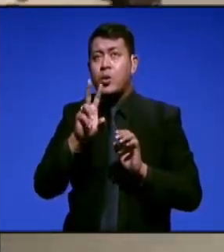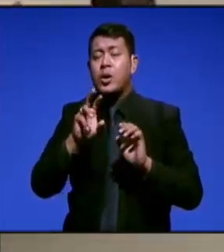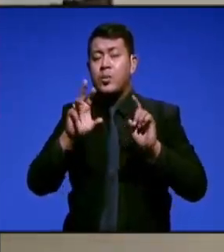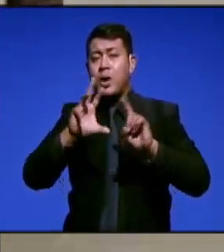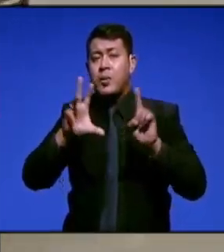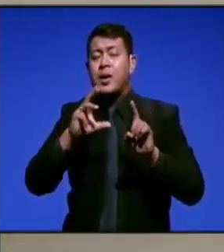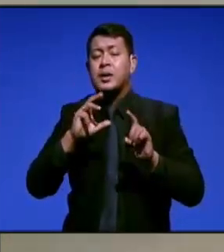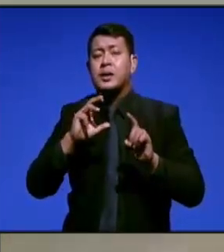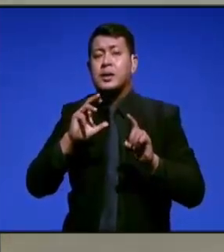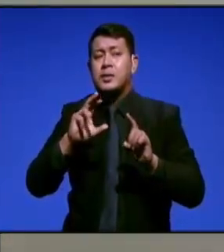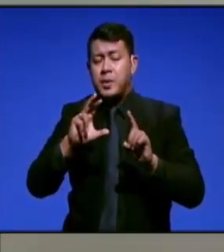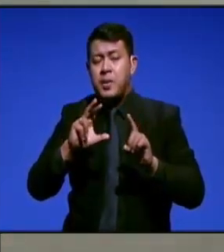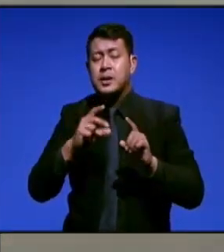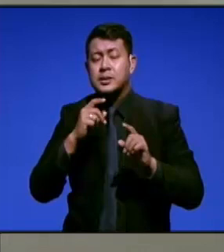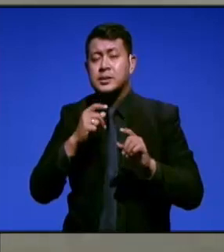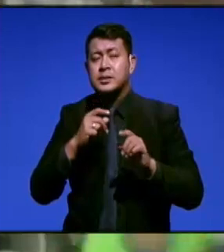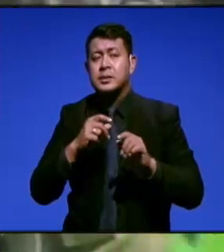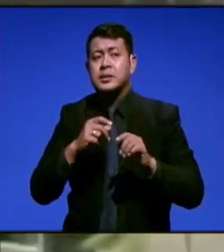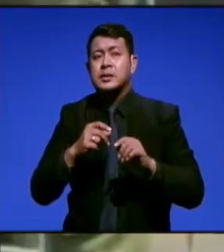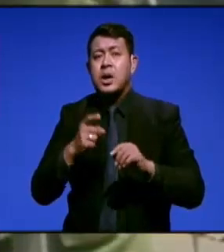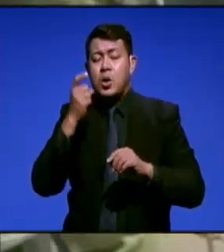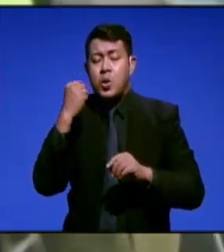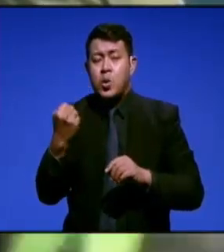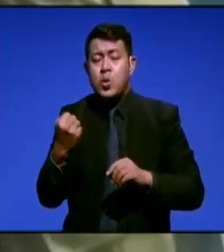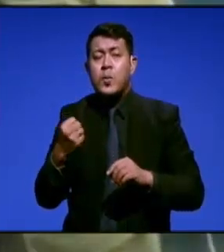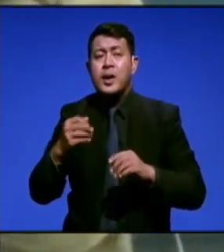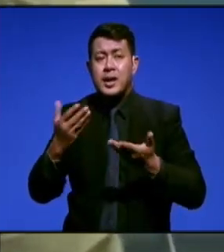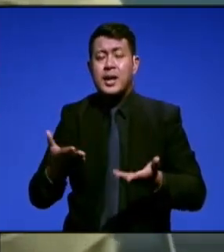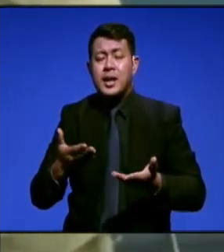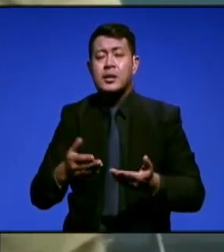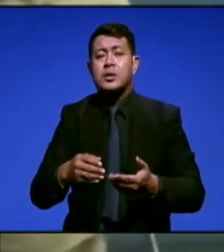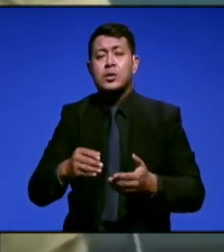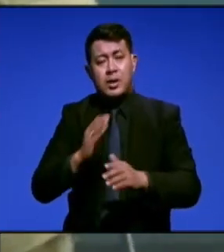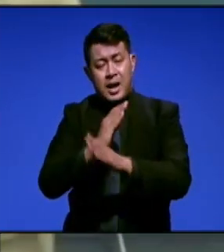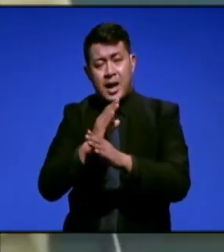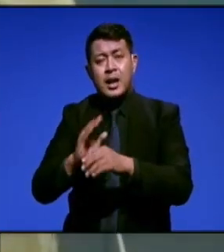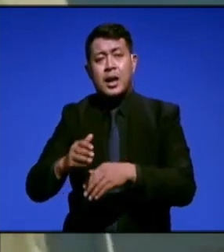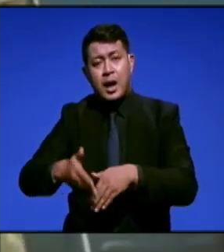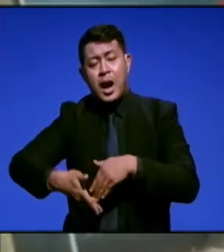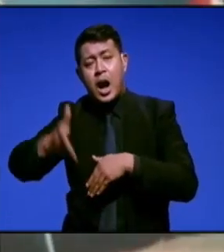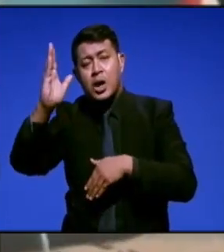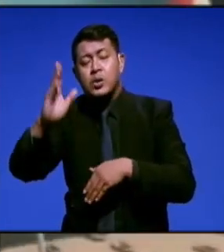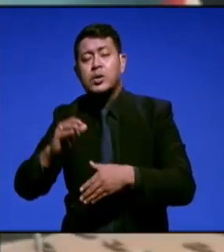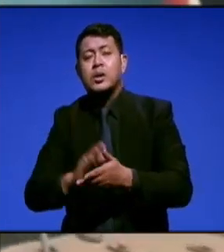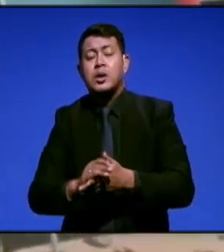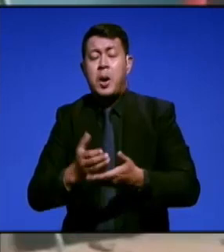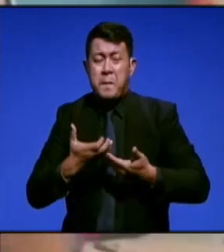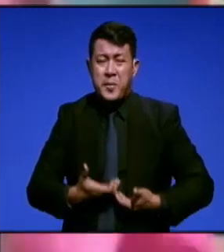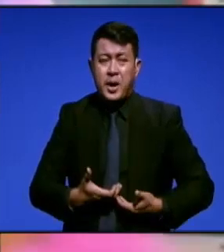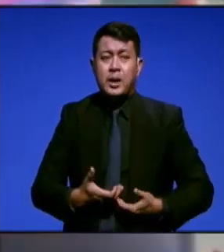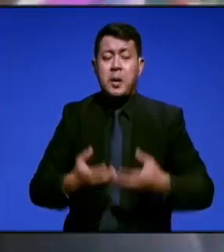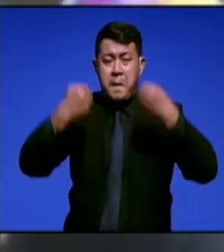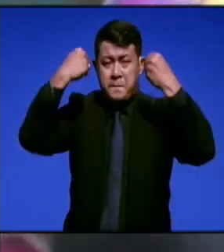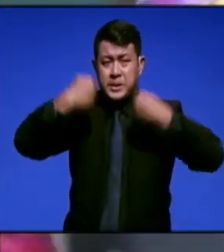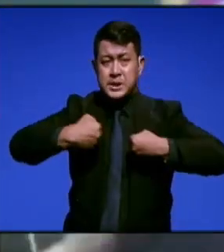tentang kekarantinaan kesehatan, sanksi ringan adalah melarang pemudik melanjutkan perjalanan, sementara sanksi paling berat yaitu hukuman